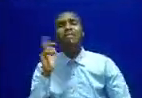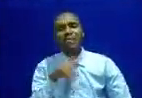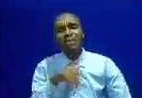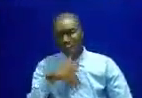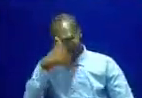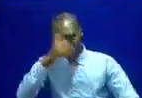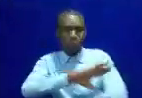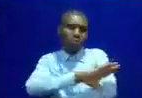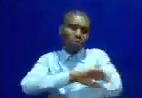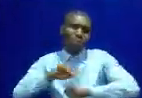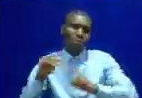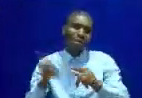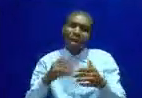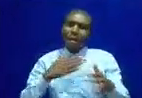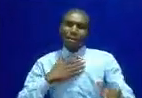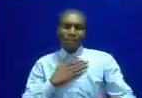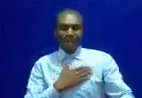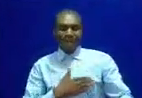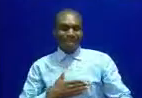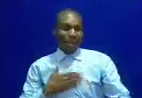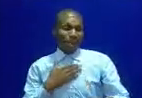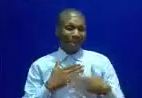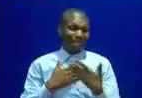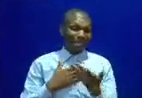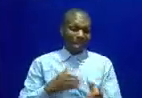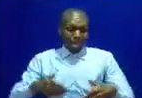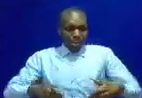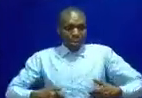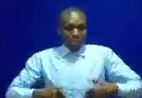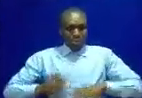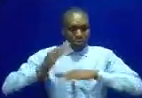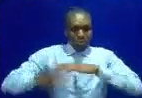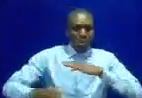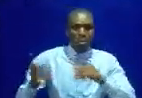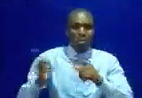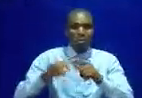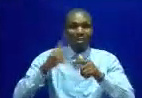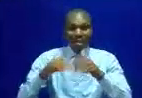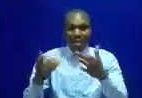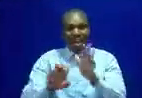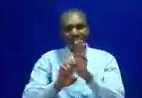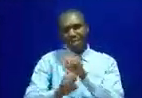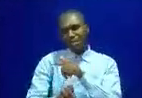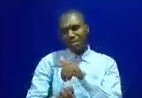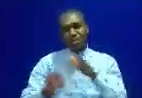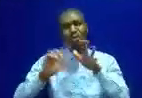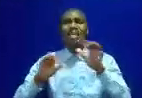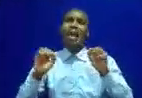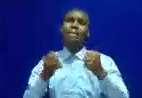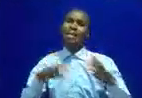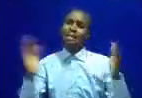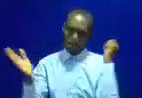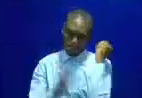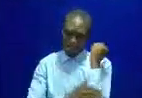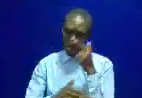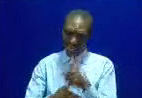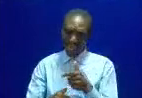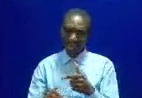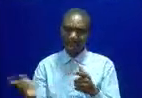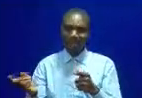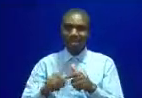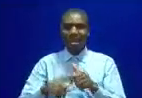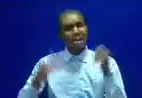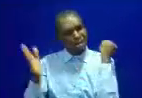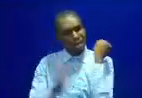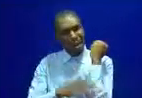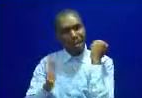yo boyibiga ati mwari gwanja aba mureke gori egeke mwanje mutige egere murwa ma abantu mwarari rege into kyare kanye kenyo se kenyo ge gito kyengoto igombo